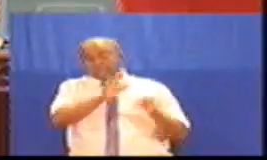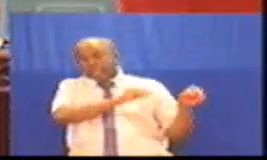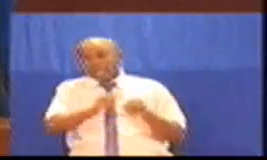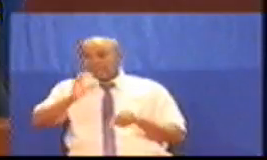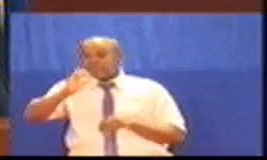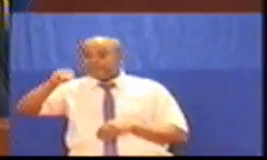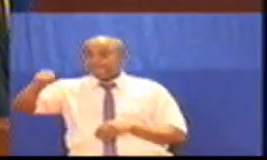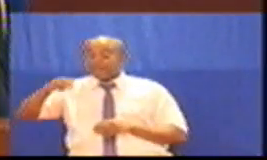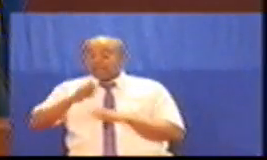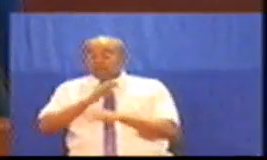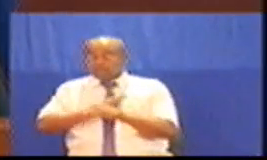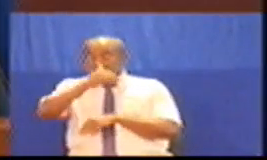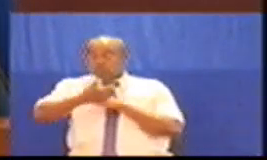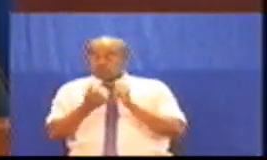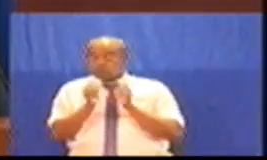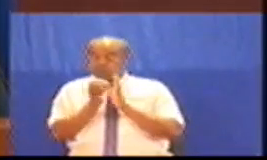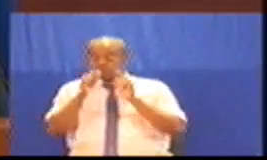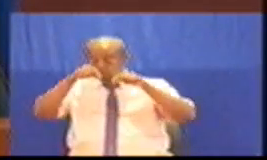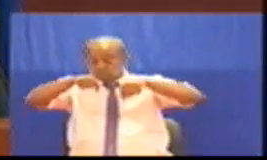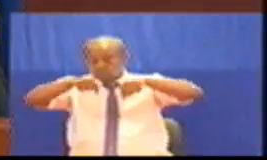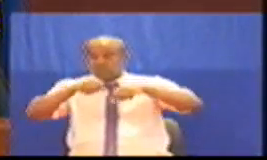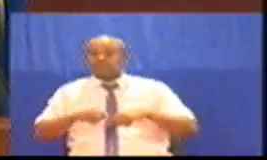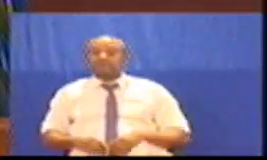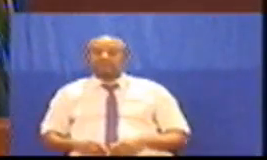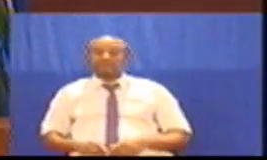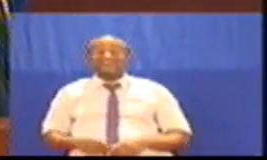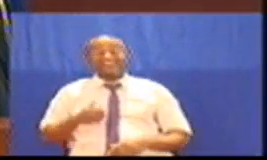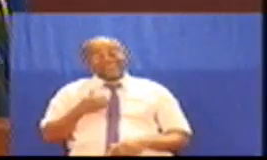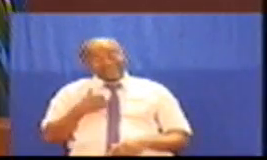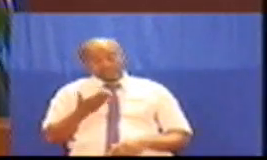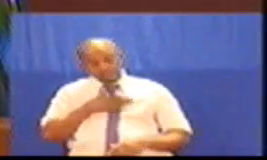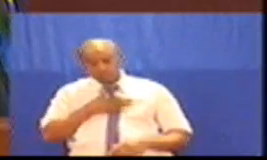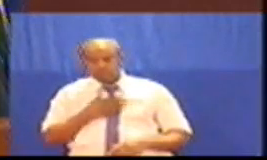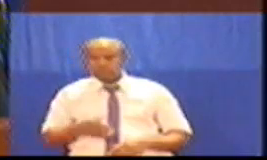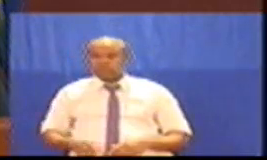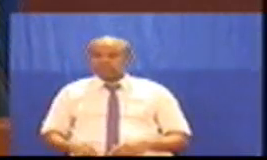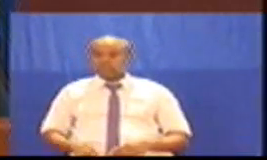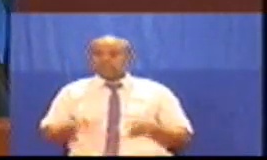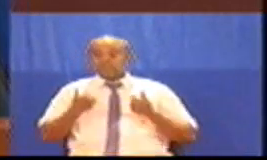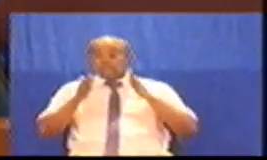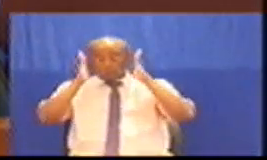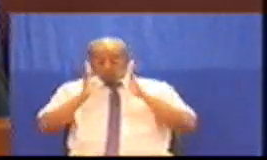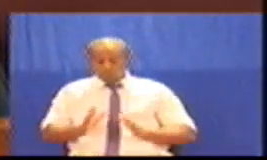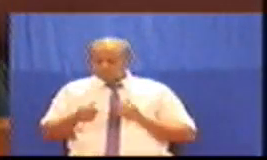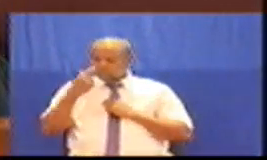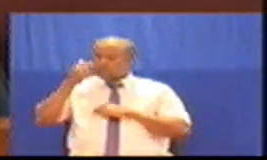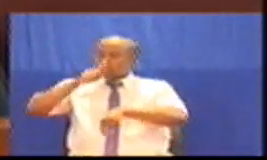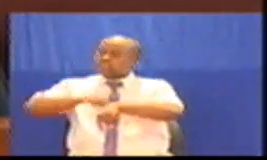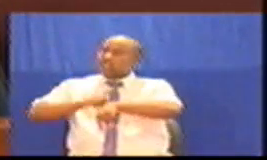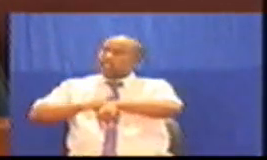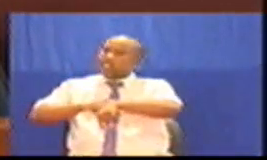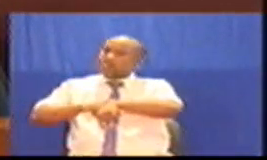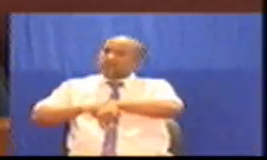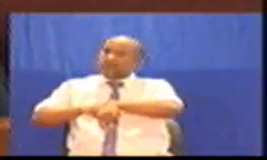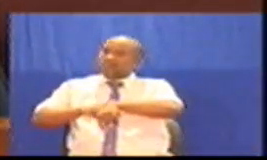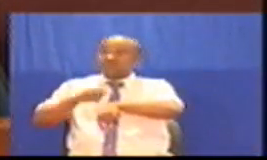kabla ya Oktoba mwaka huu. Asante sana. Sasa waheshimiwa wabunge, mkiangalia saa yetu